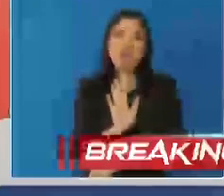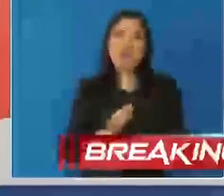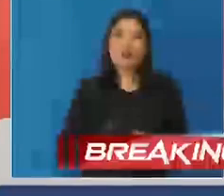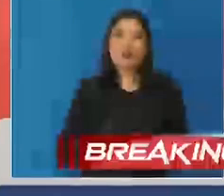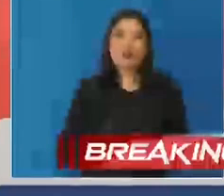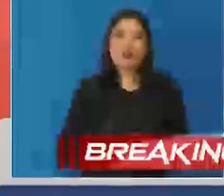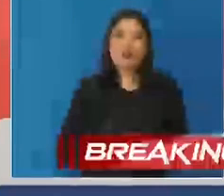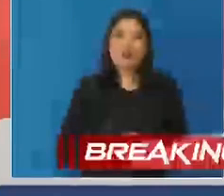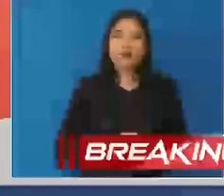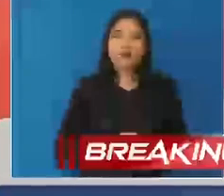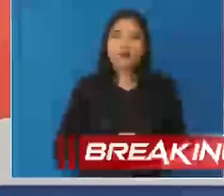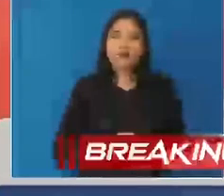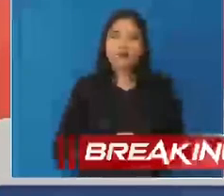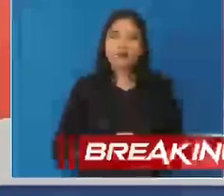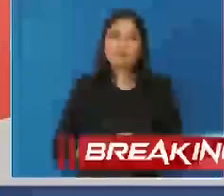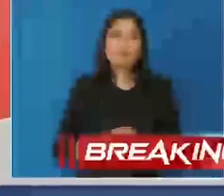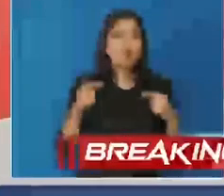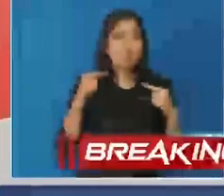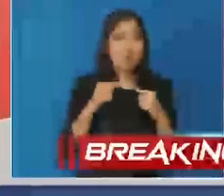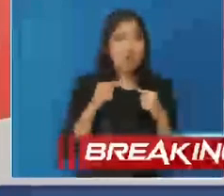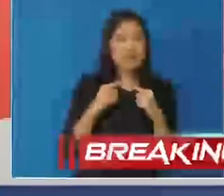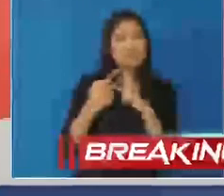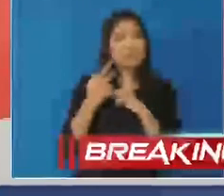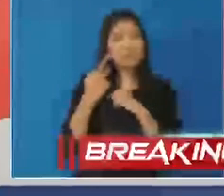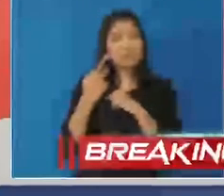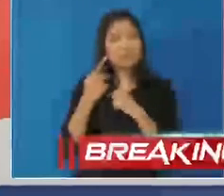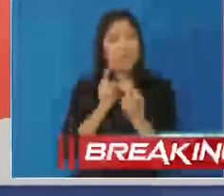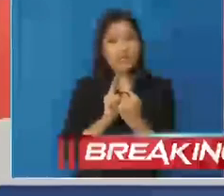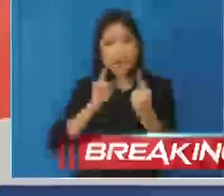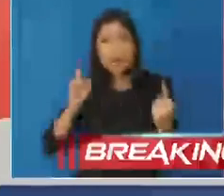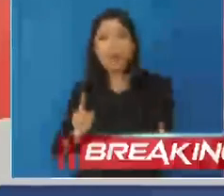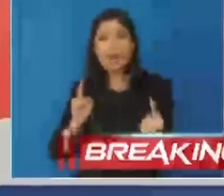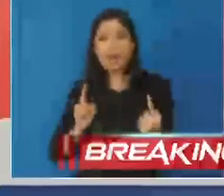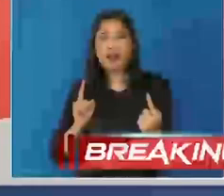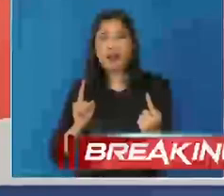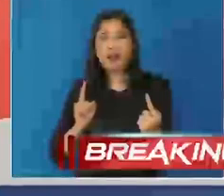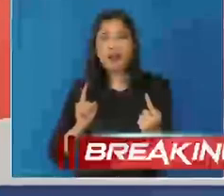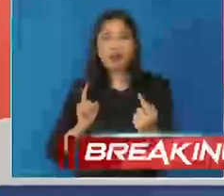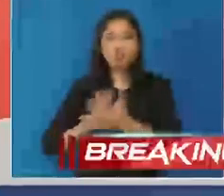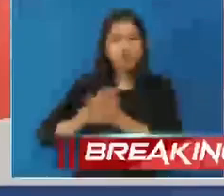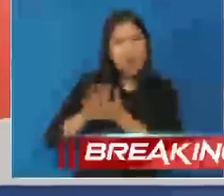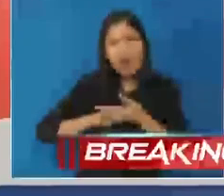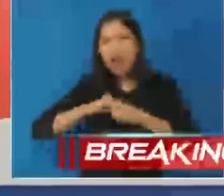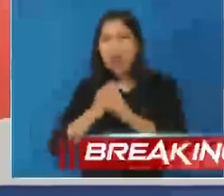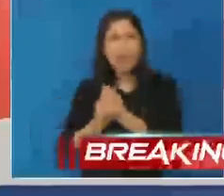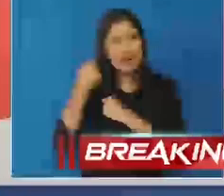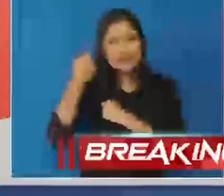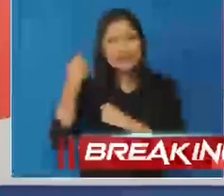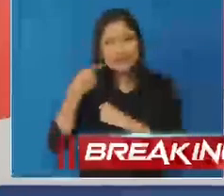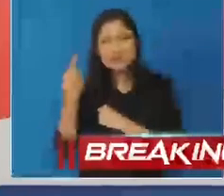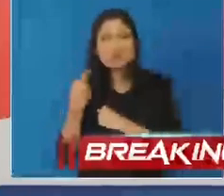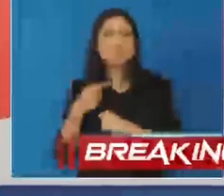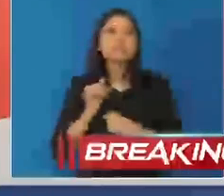Hai terkait dengan konteks menjaga cara kemudian rajin cuci tangan kemudian